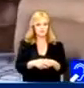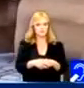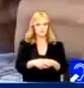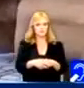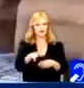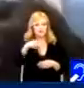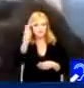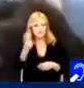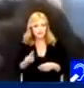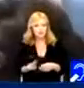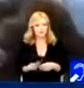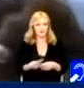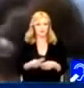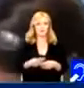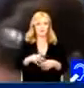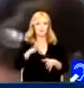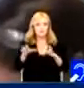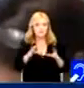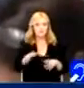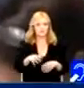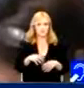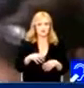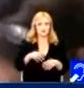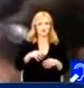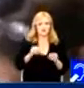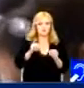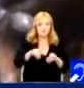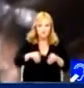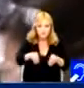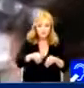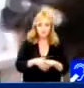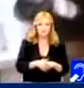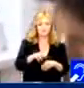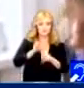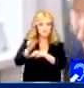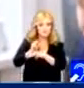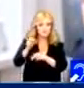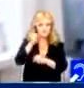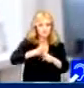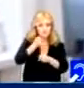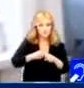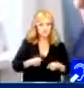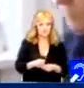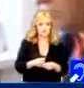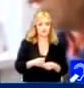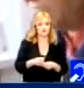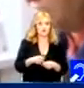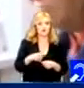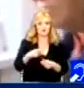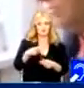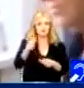zicem, art-terapiile, mieloterapiile, ergo. Deci învățăm și amuncim, ludoterapie, ne jucăm cu